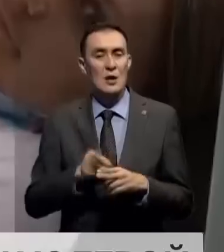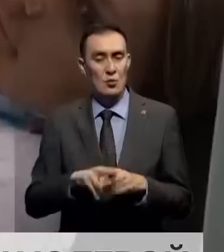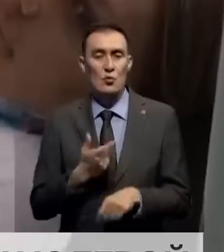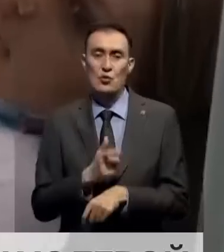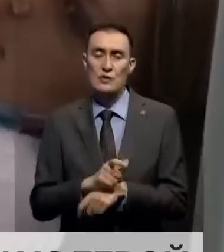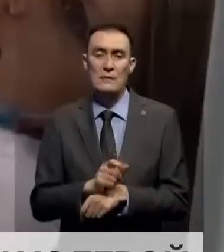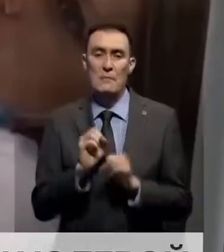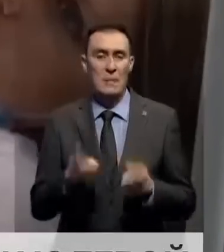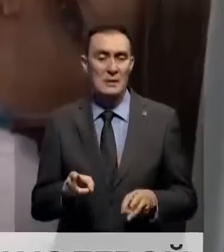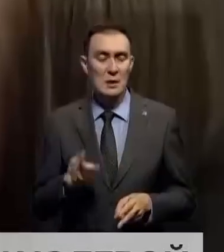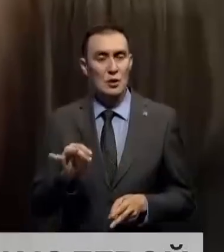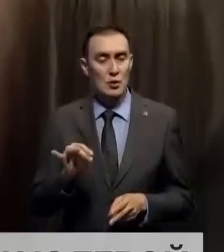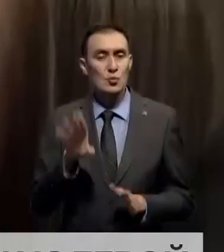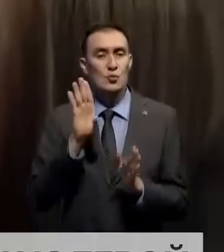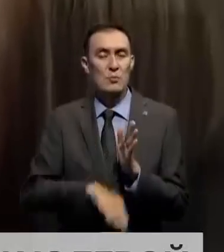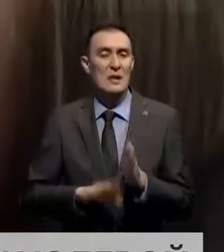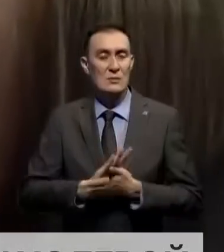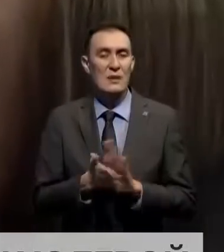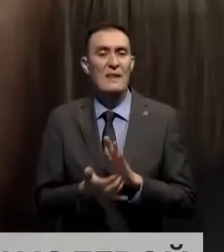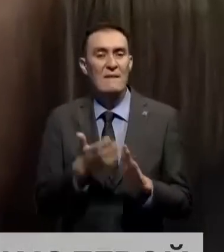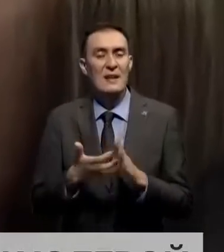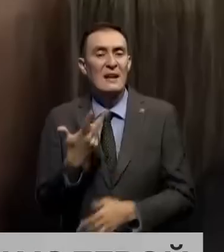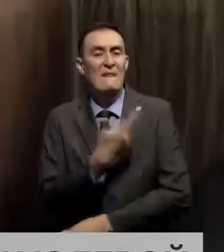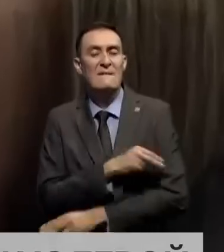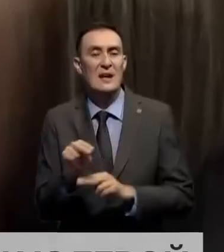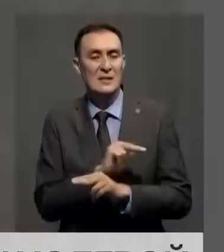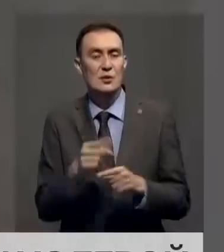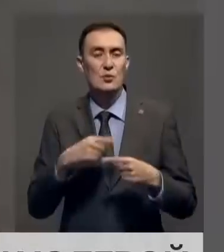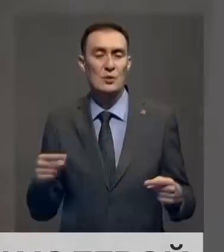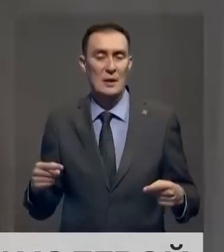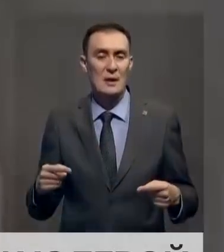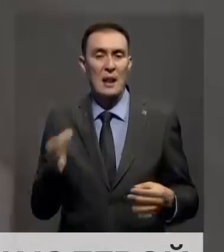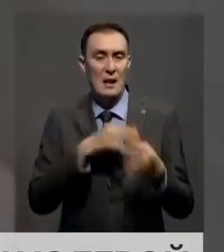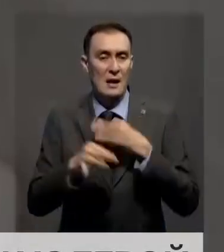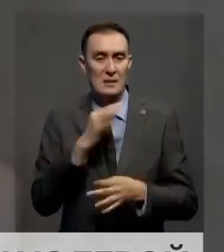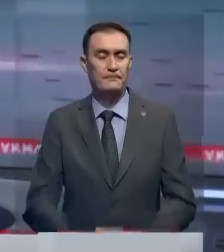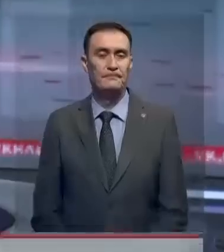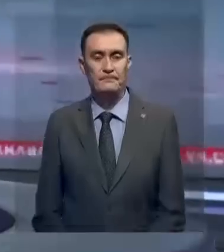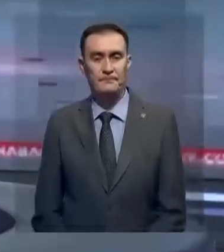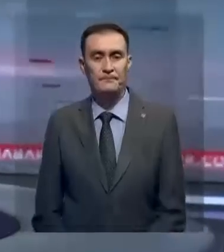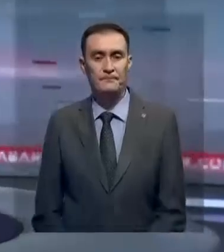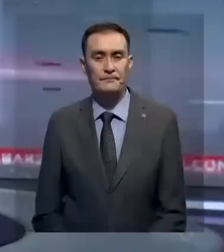как очень высокий. Усугубляет ситуацию нехватка вакцин и других ресурсов.